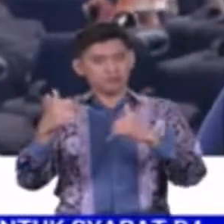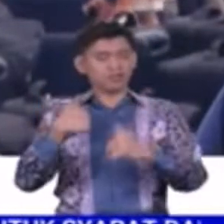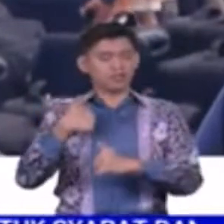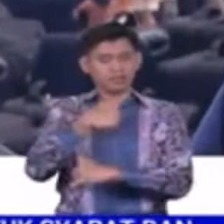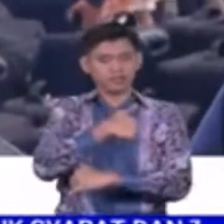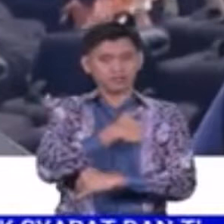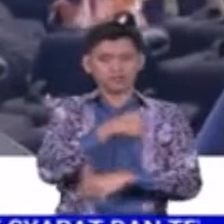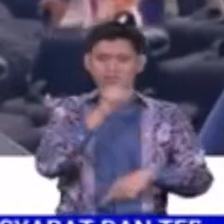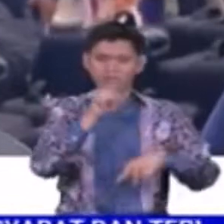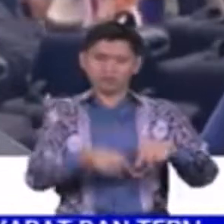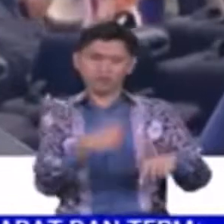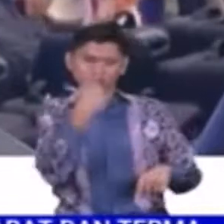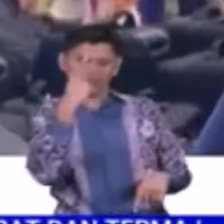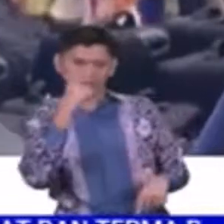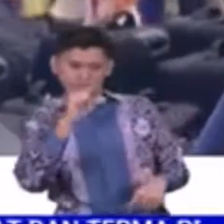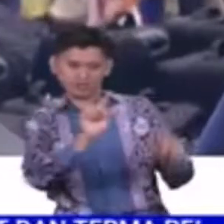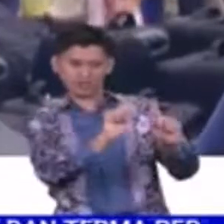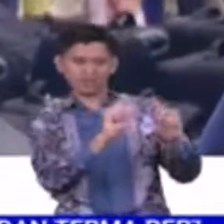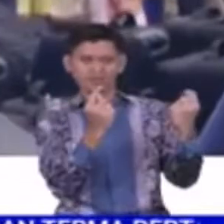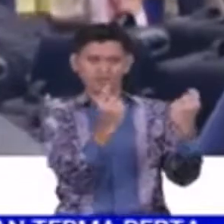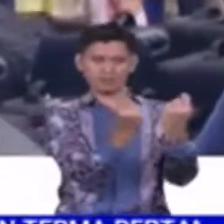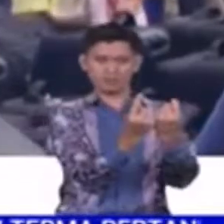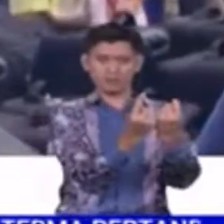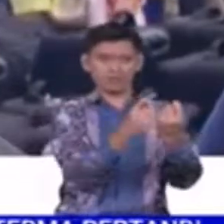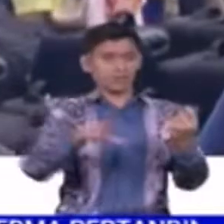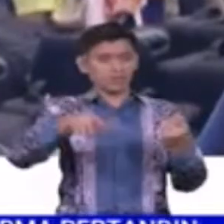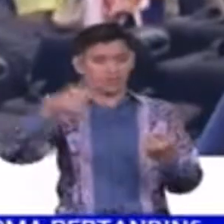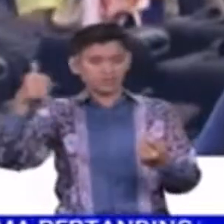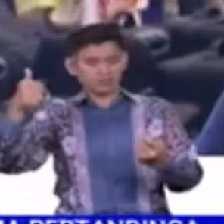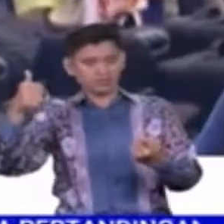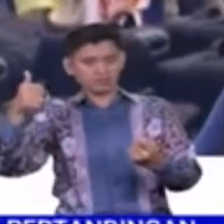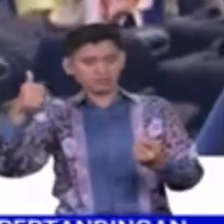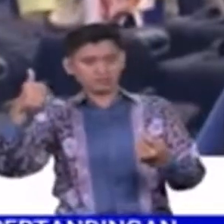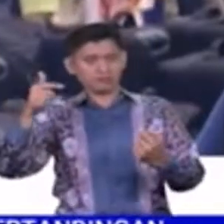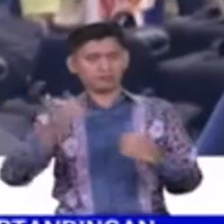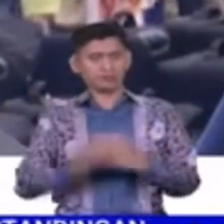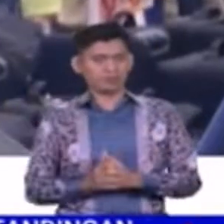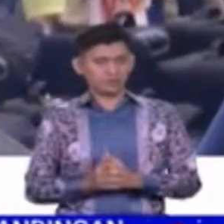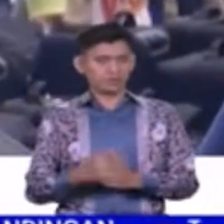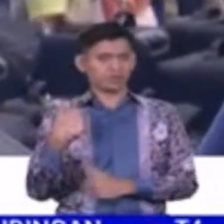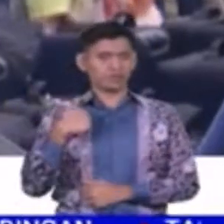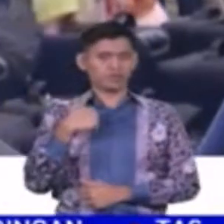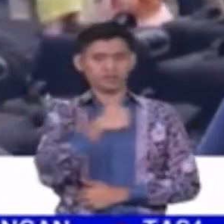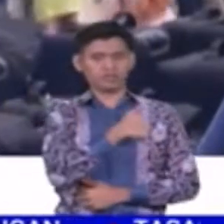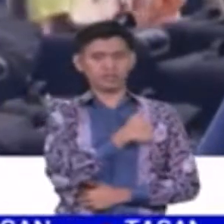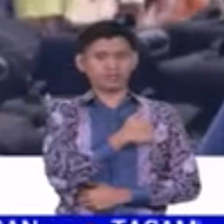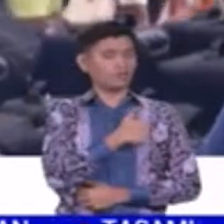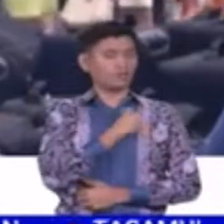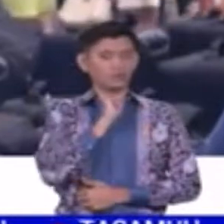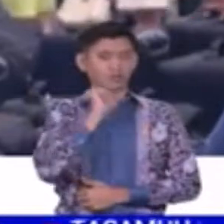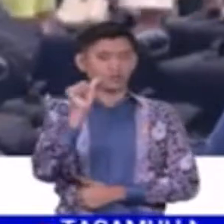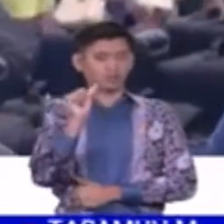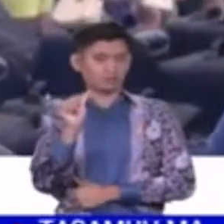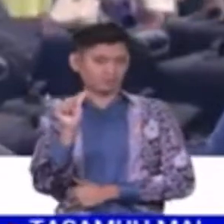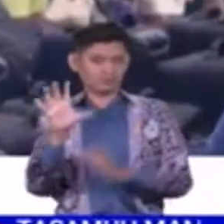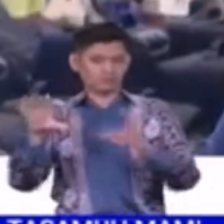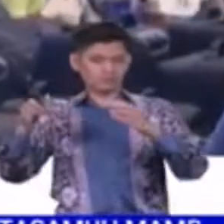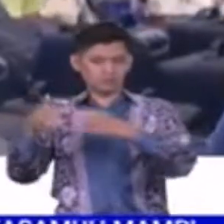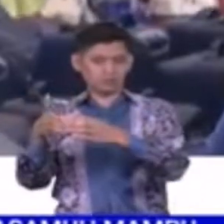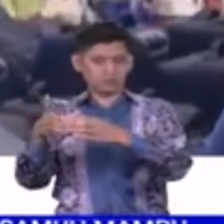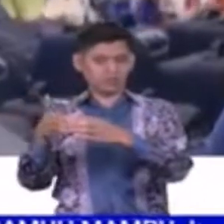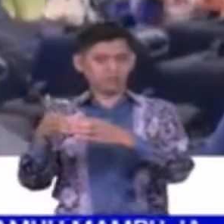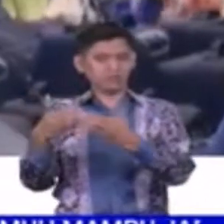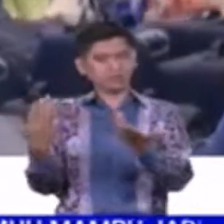pasukan-pasukan dalam kumpulan ini. Walaupun pada dasarnya di atas kertas dilihat kita tidak dalam kumpulan maut seperti